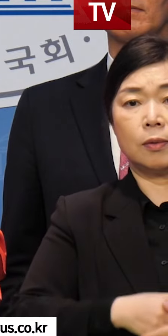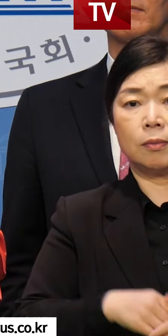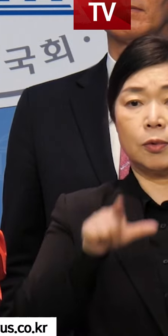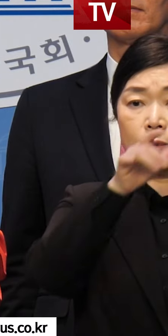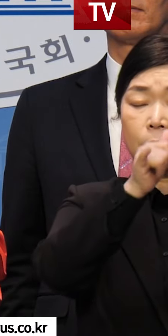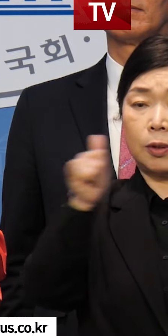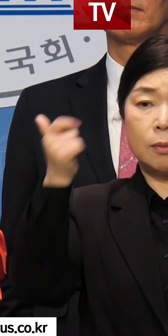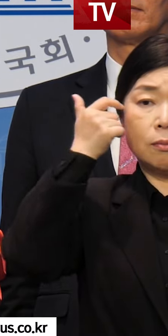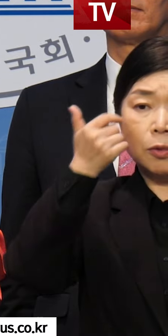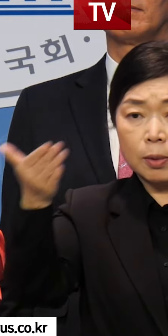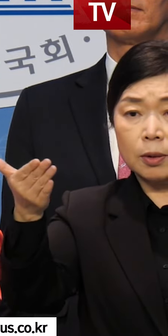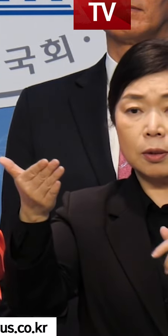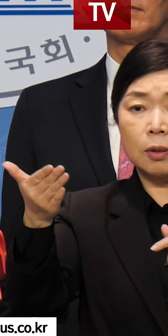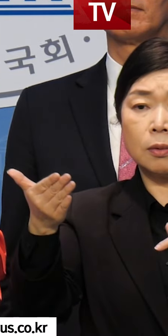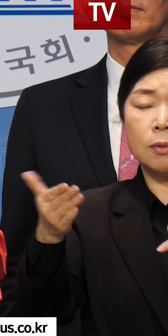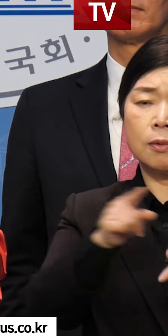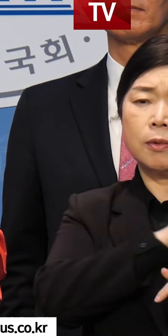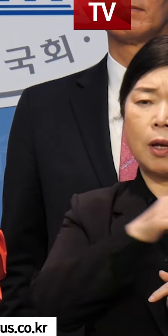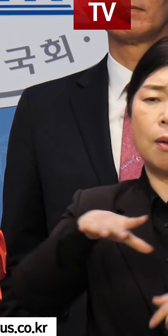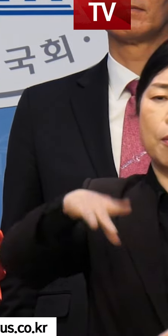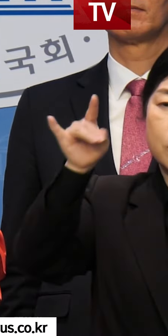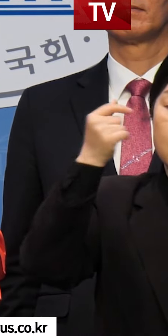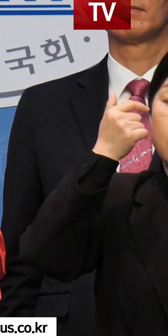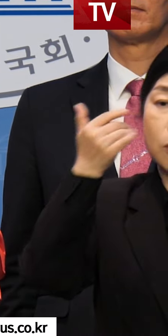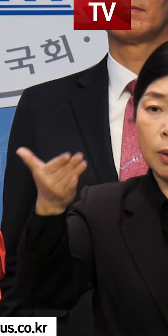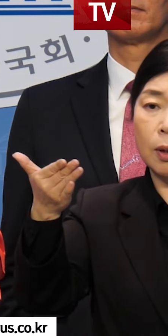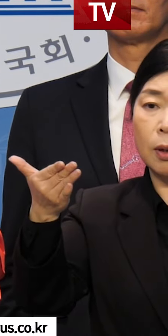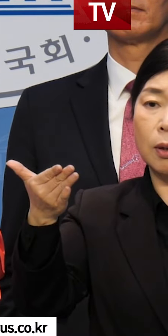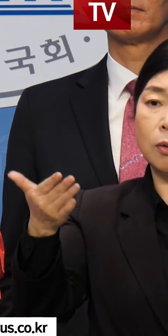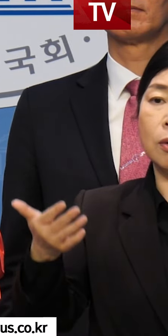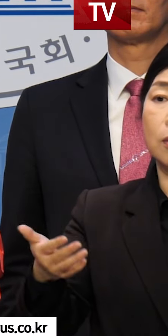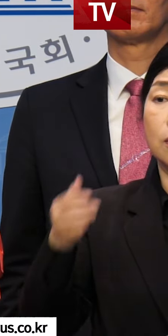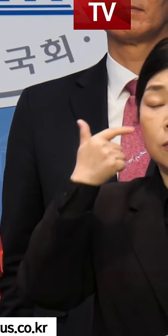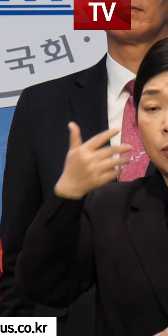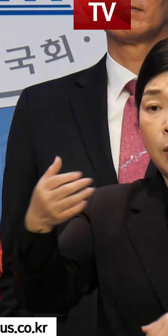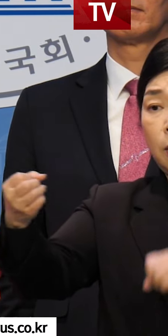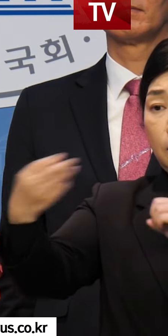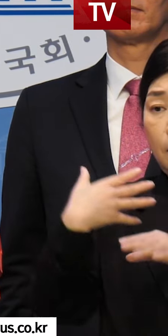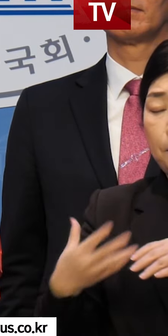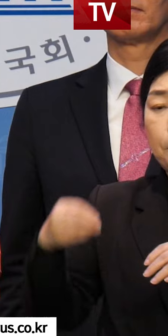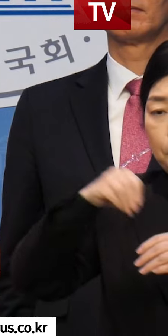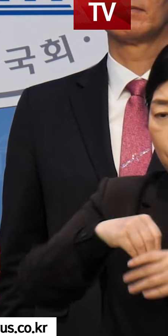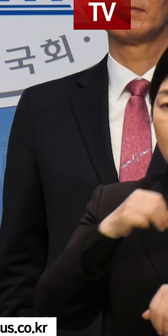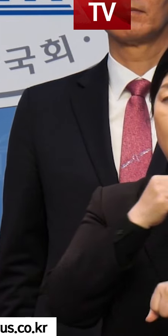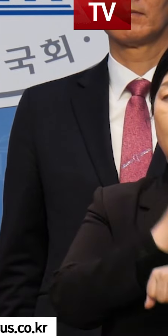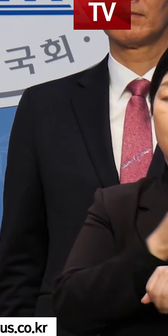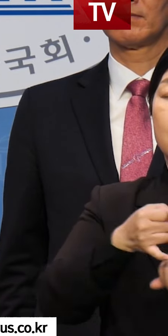주민들의 의사를 최우선으로 할 것임을 약속드립니다.